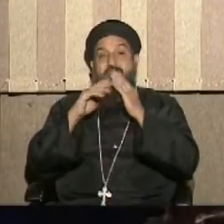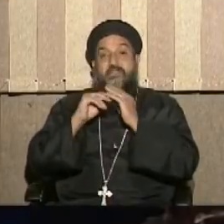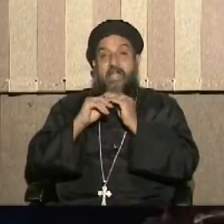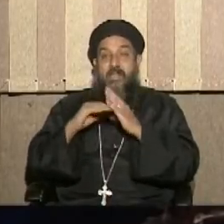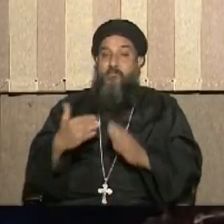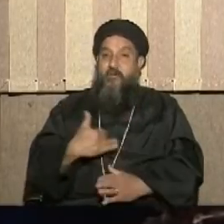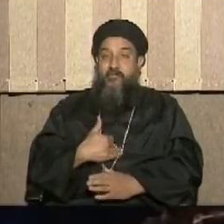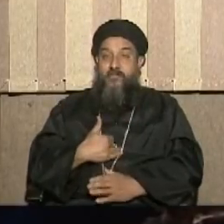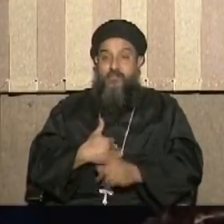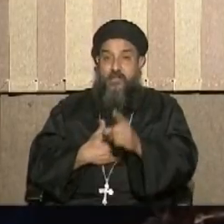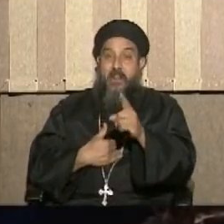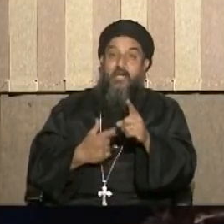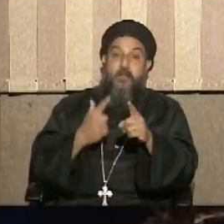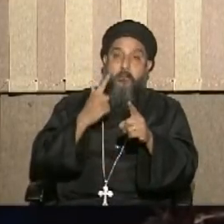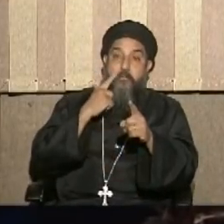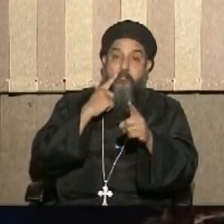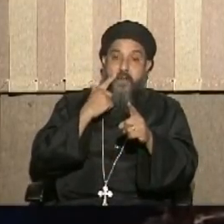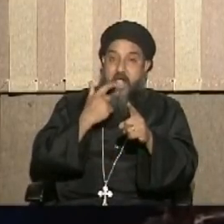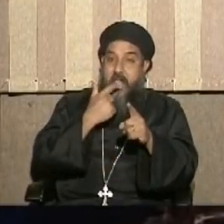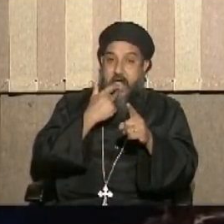وارشاداتك انتم يا اولاد